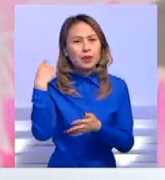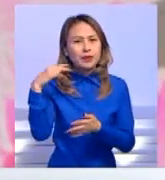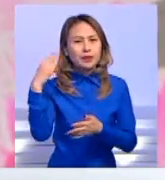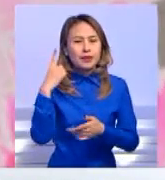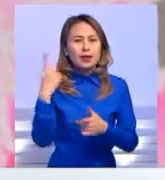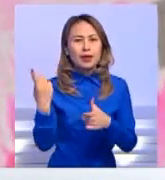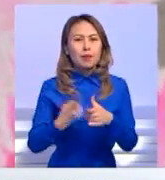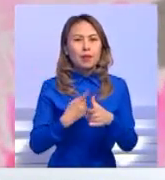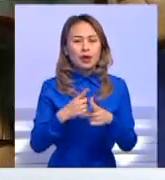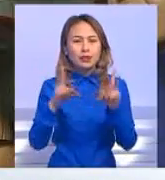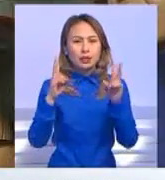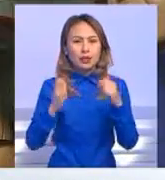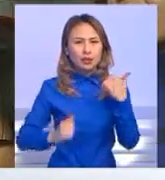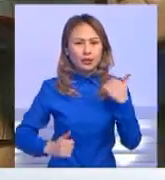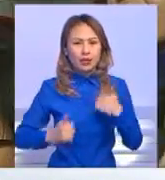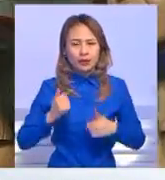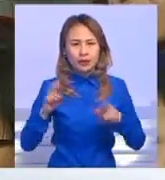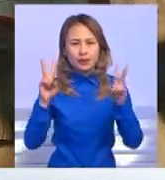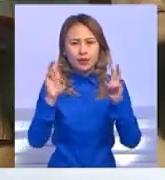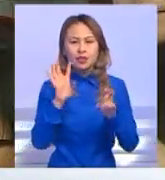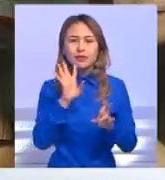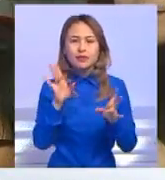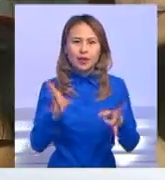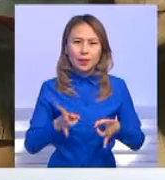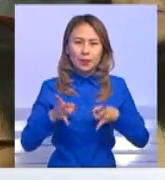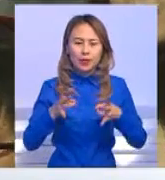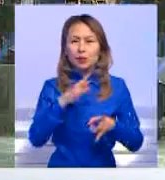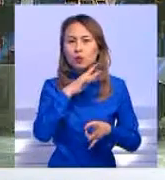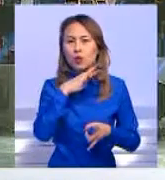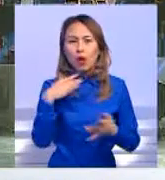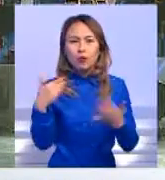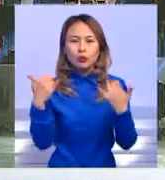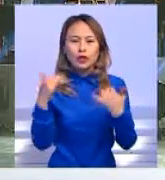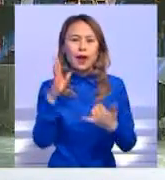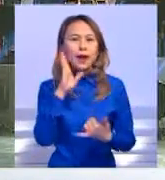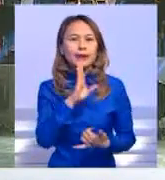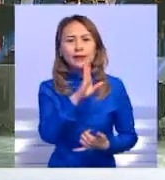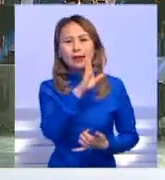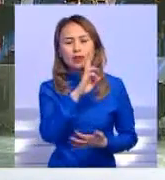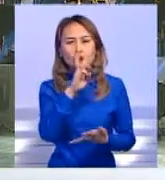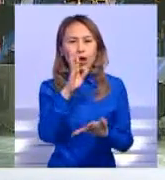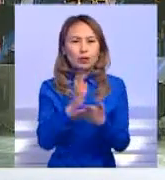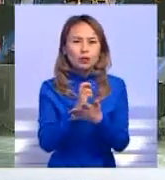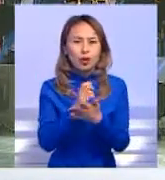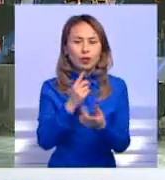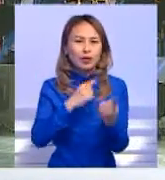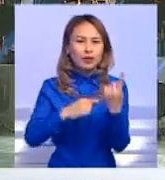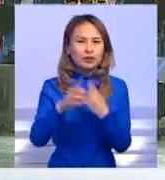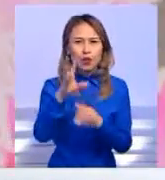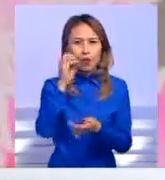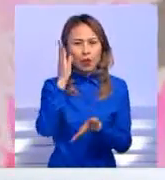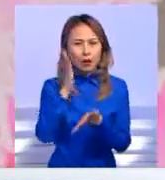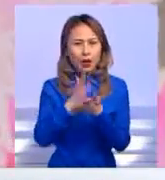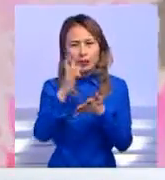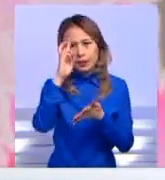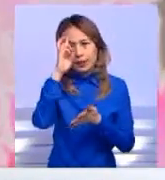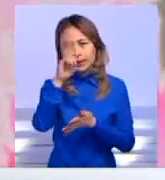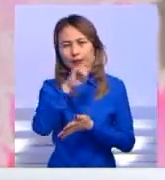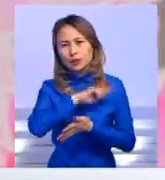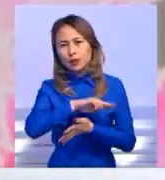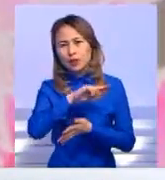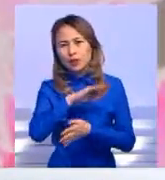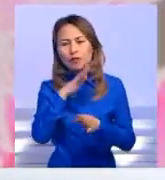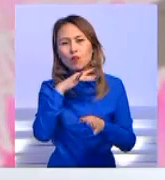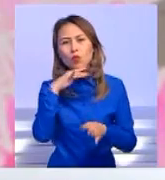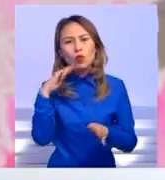Елімізде есімдері ел мақтанышын айналған нәзік жандылар баршылық. Бүгінде әйелдер табысқа жетпеген кәсіп жоқ. Елімізде мемлекетті қызметкерлердің